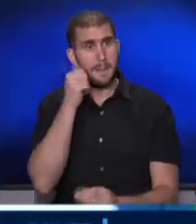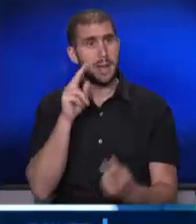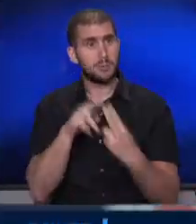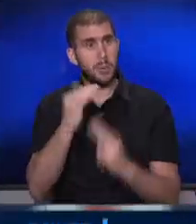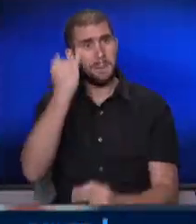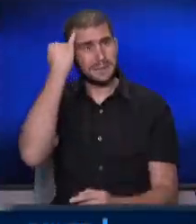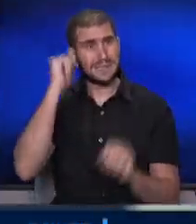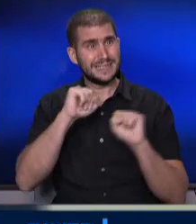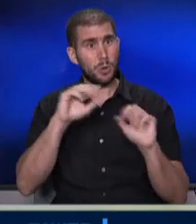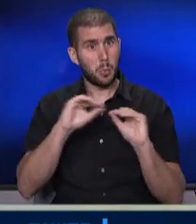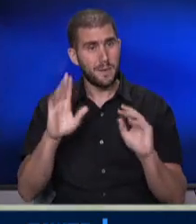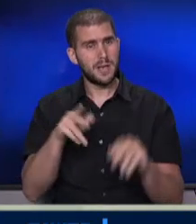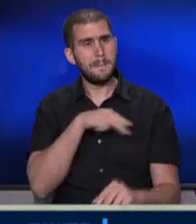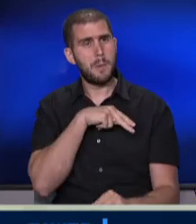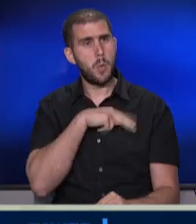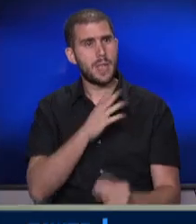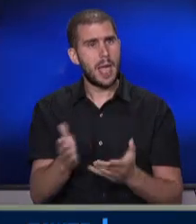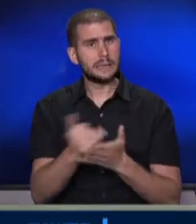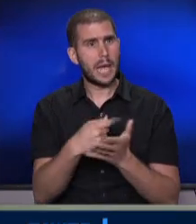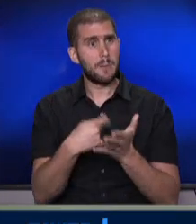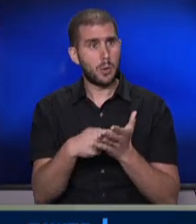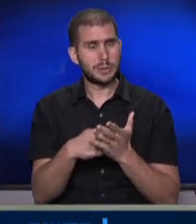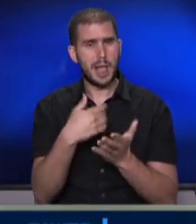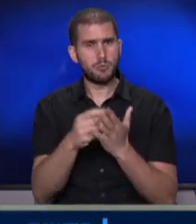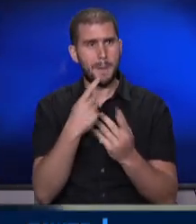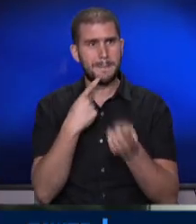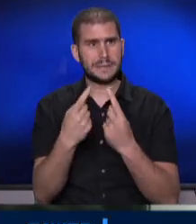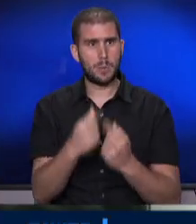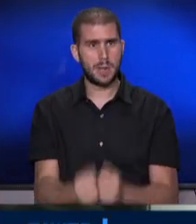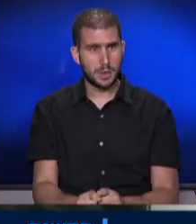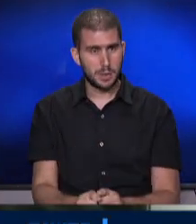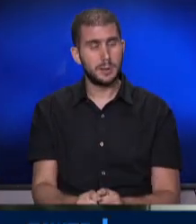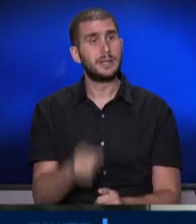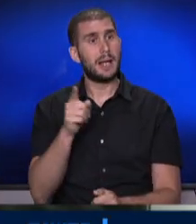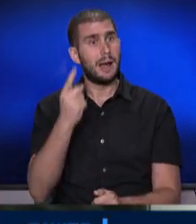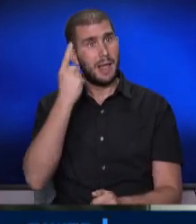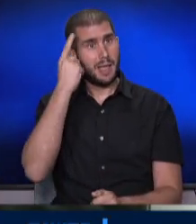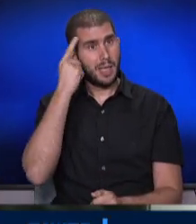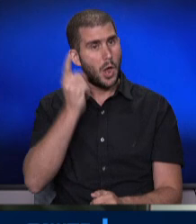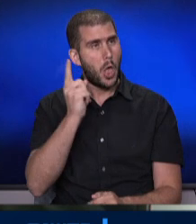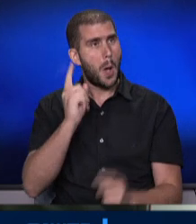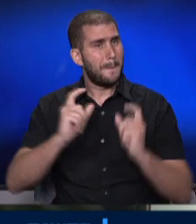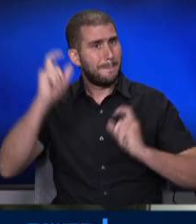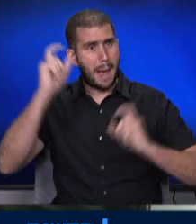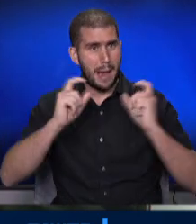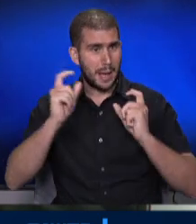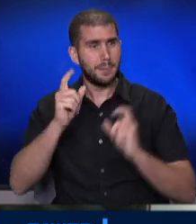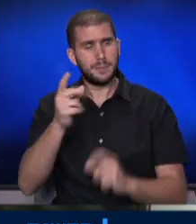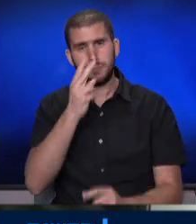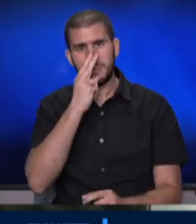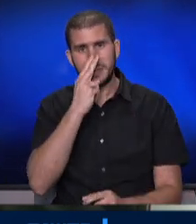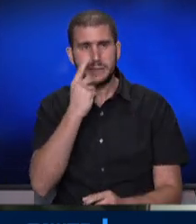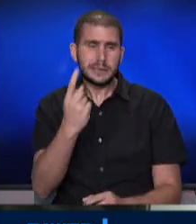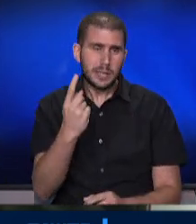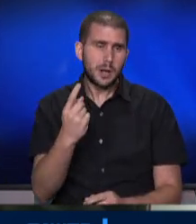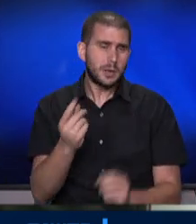הסתדרות המורים והממונה על השכר באוצר להמשך המסע ומתן. מדובר לדעתי לא בפערים אלא בניסיון